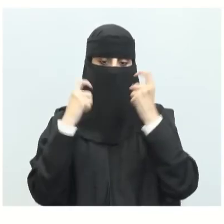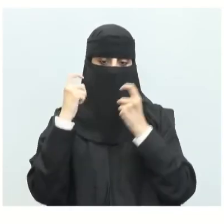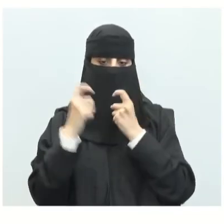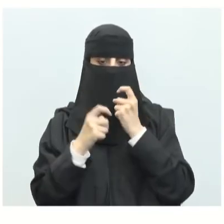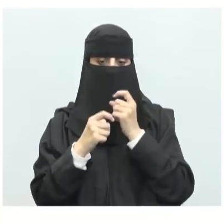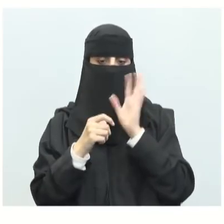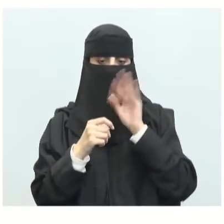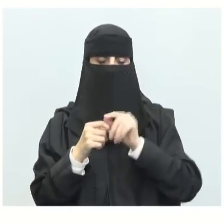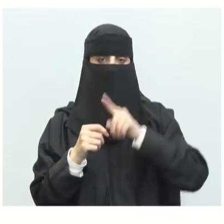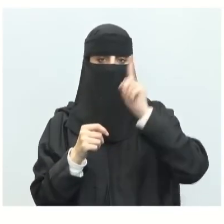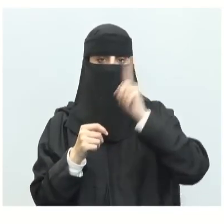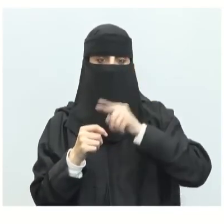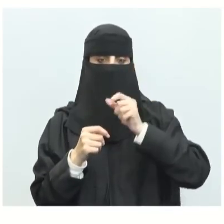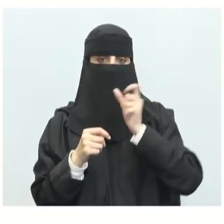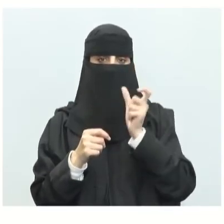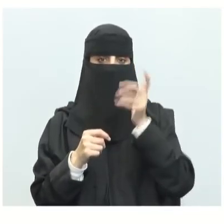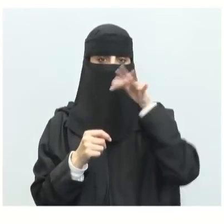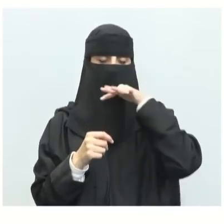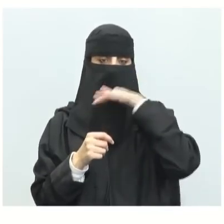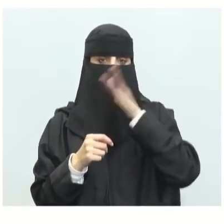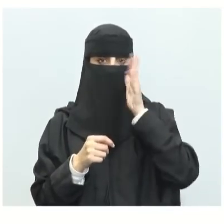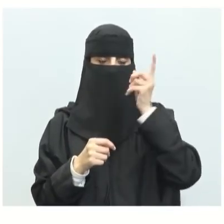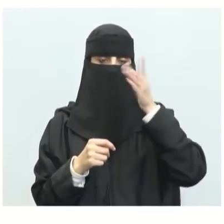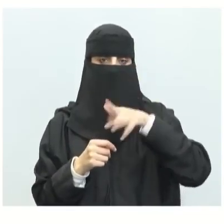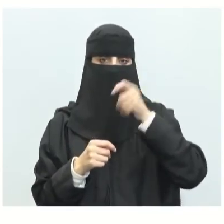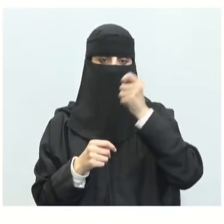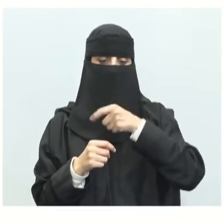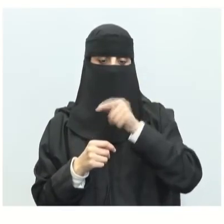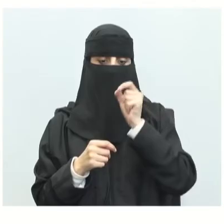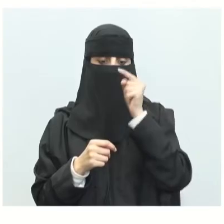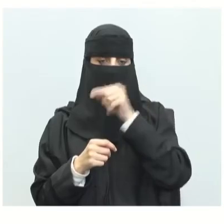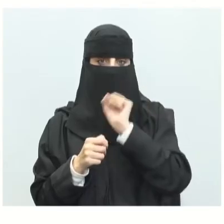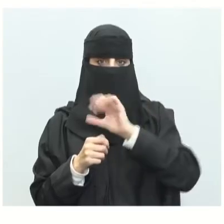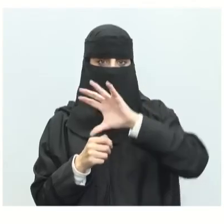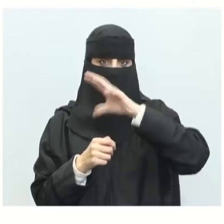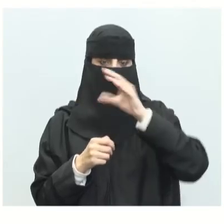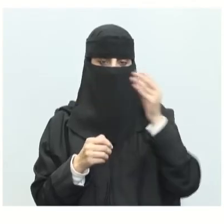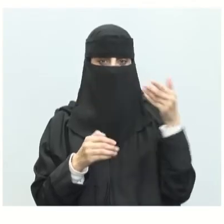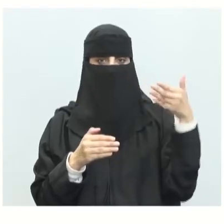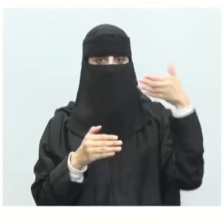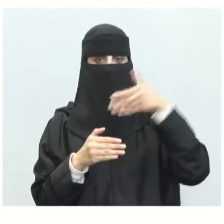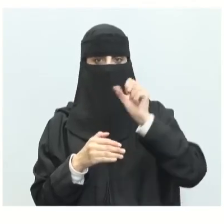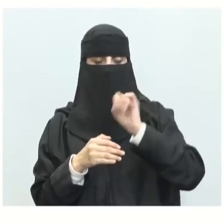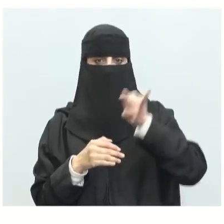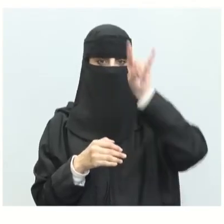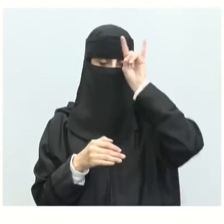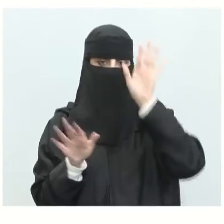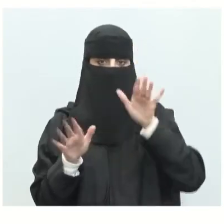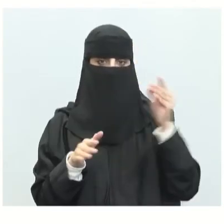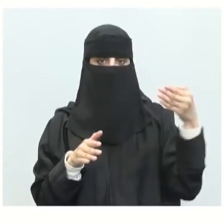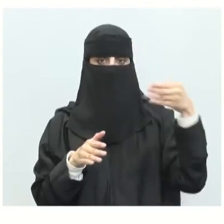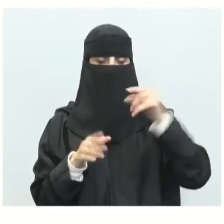وذات يوم بينما كان محمد صلى الله عليه وسلم في القارئتى اليه ملك